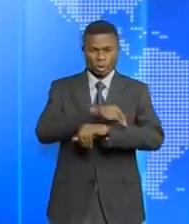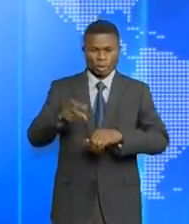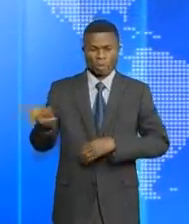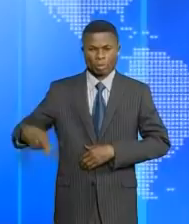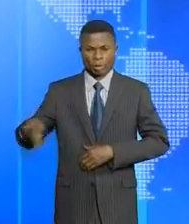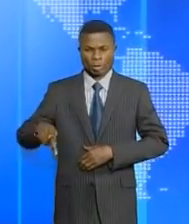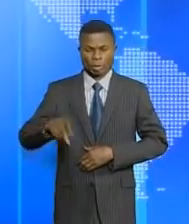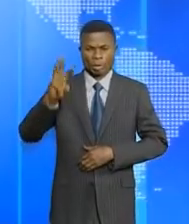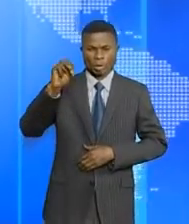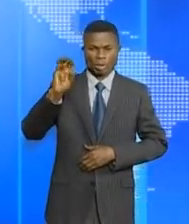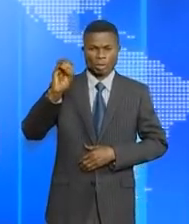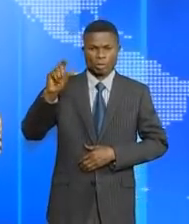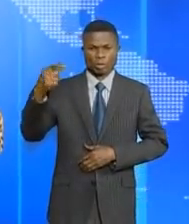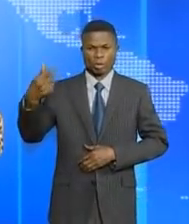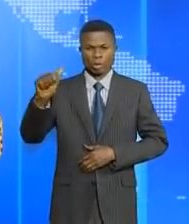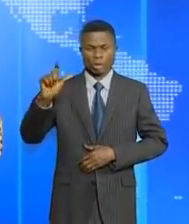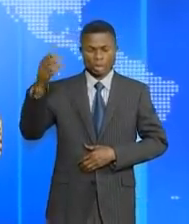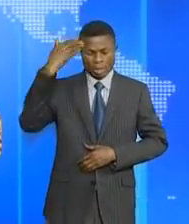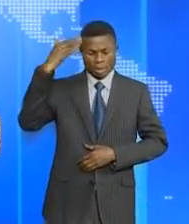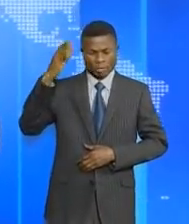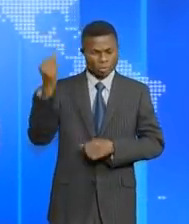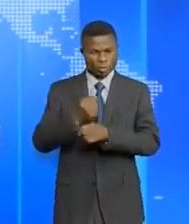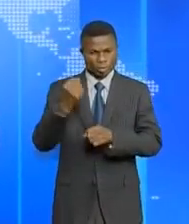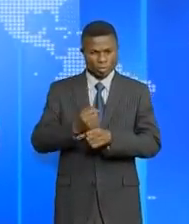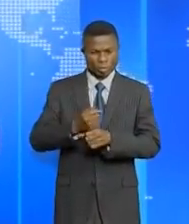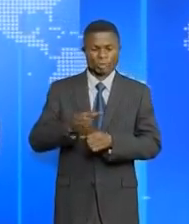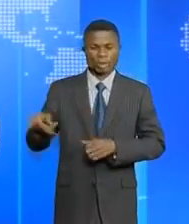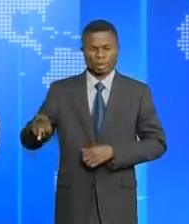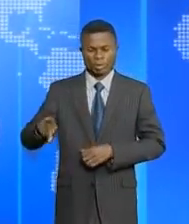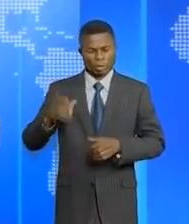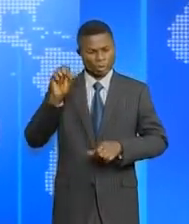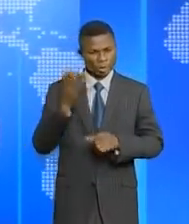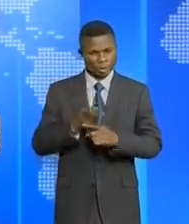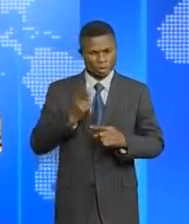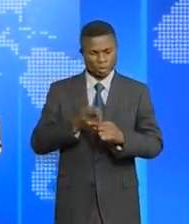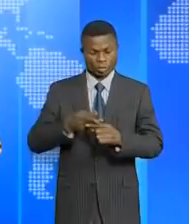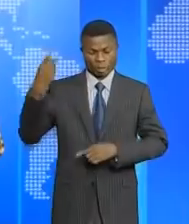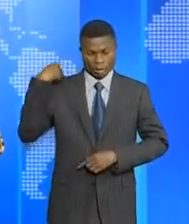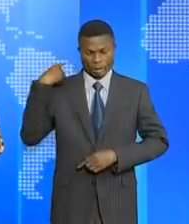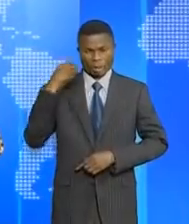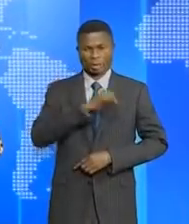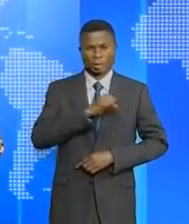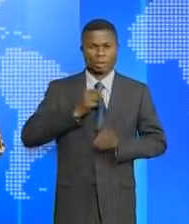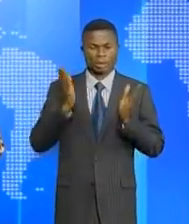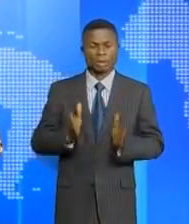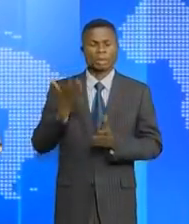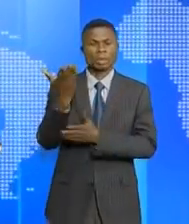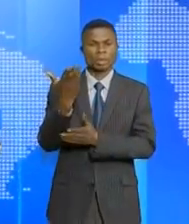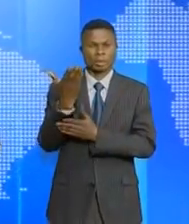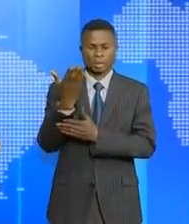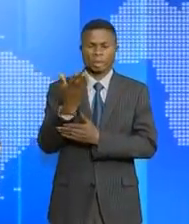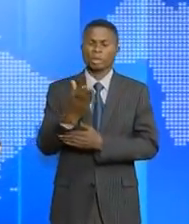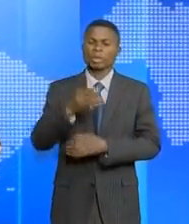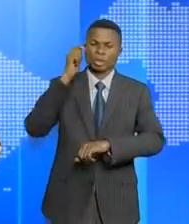provinciales de la Mongala et met en difficulté les bons fonctionnements de la province. Les élus nationaux et sénateurs sollicitent l'arbitrage